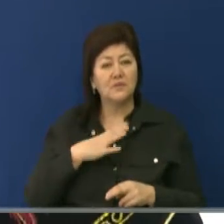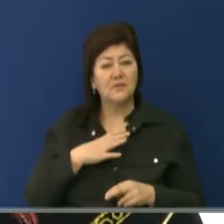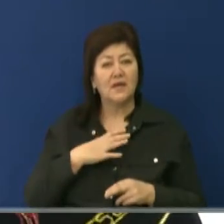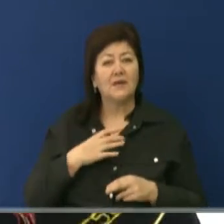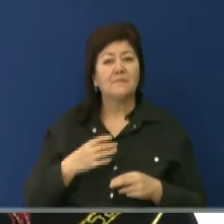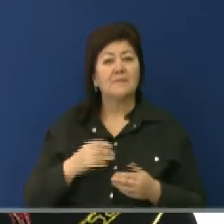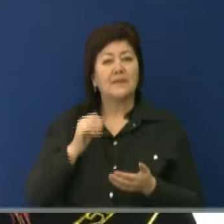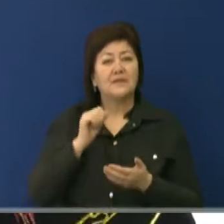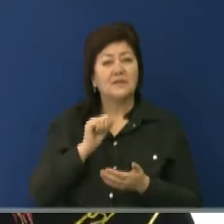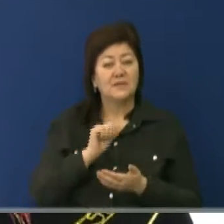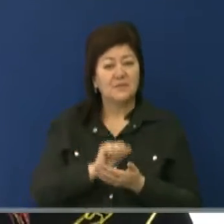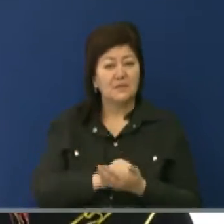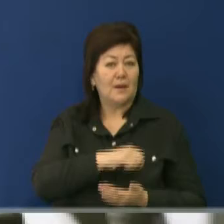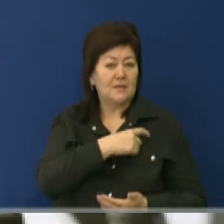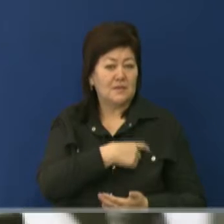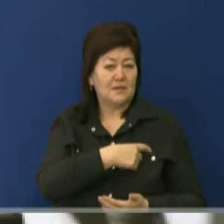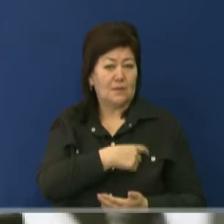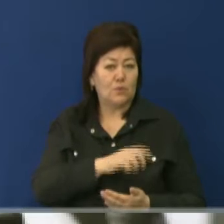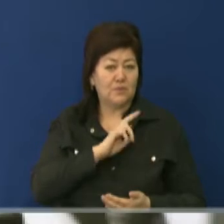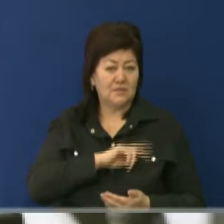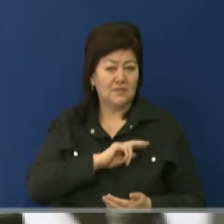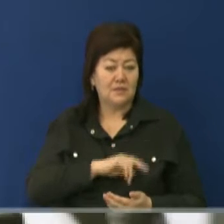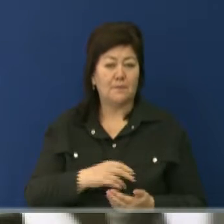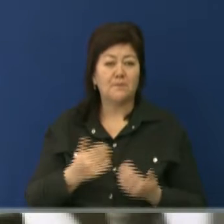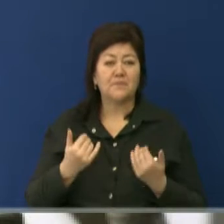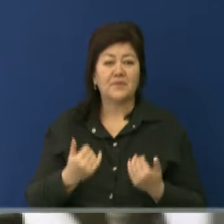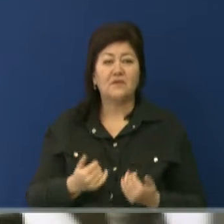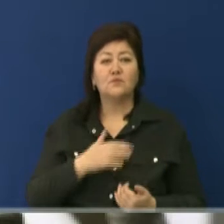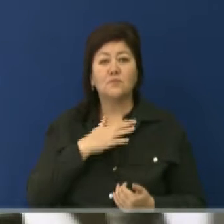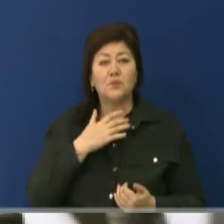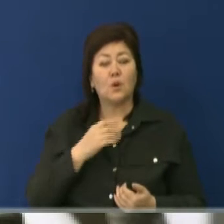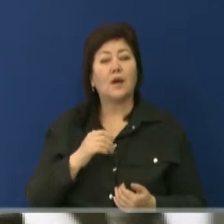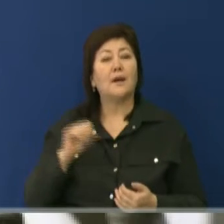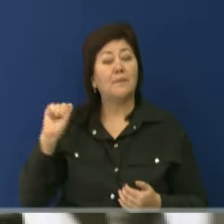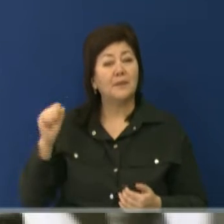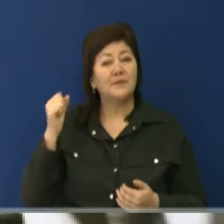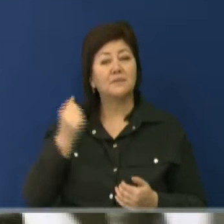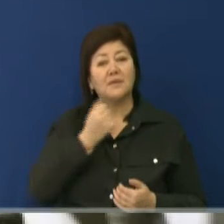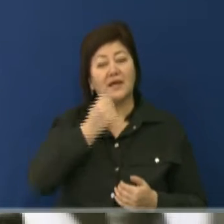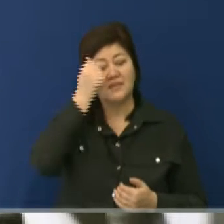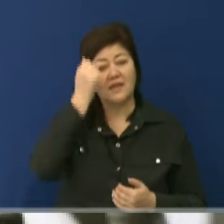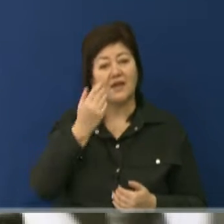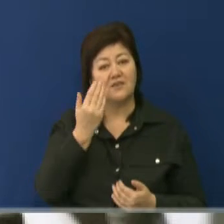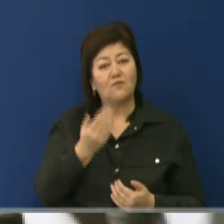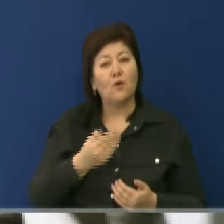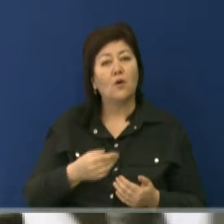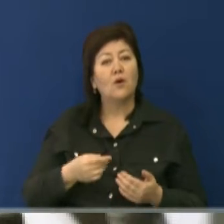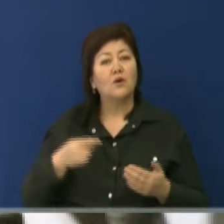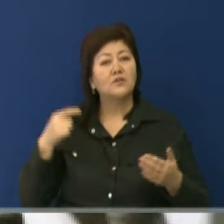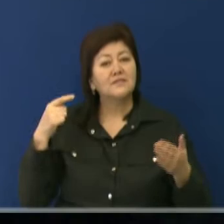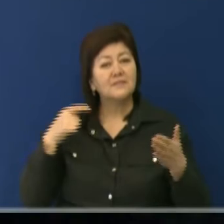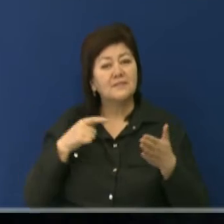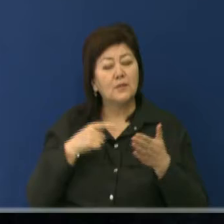ол жүгіріп салмағын түсірді. Спортшылардың жеткен жетістігі мен шыққан биігіне жаттықтырушы бірден бір себепкер.